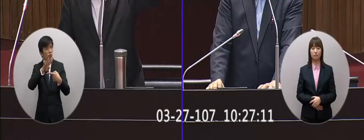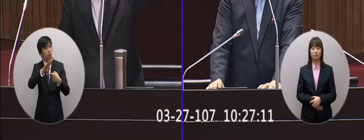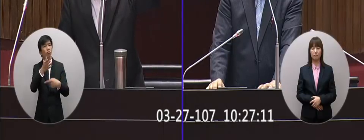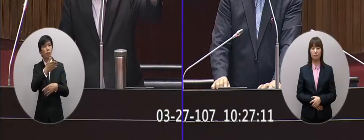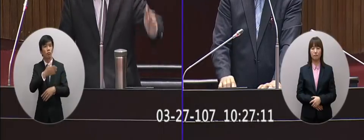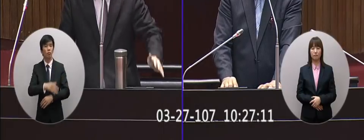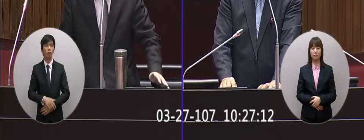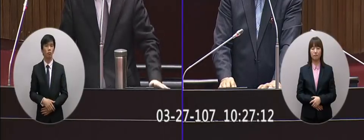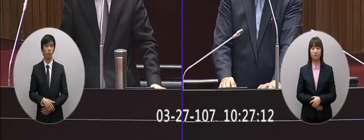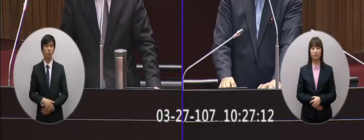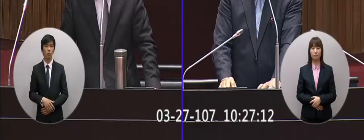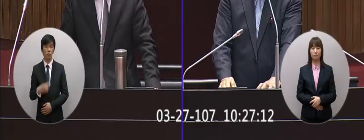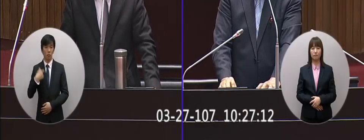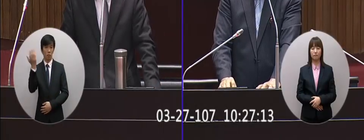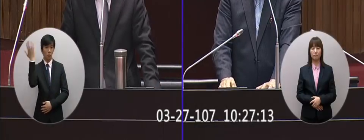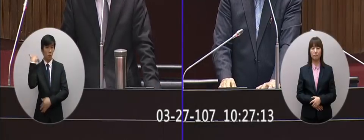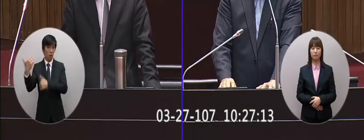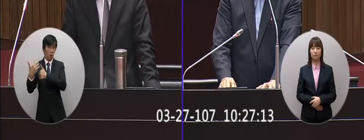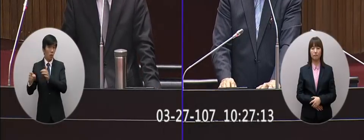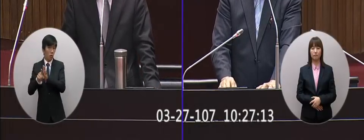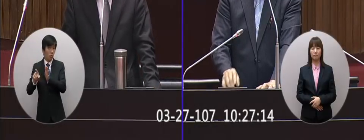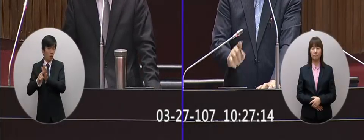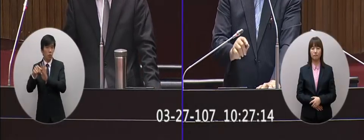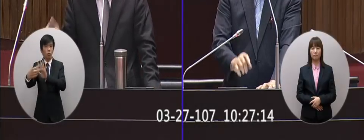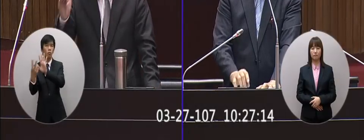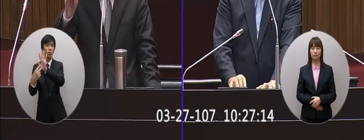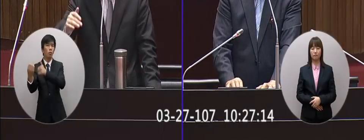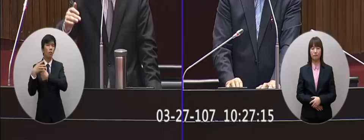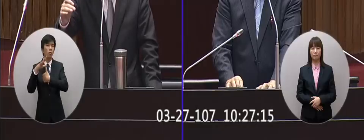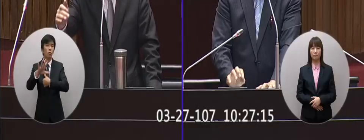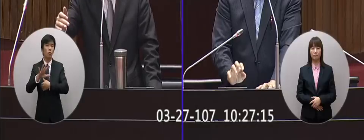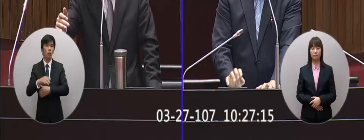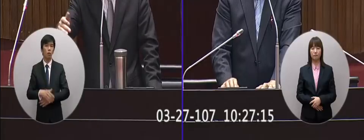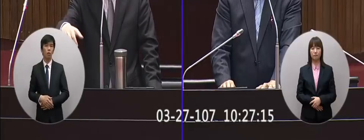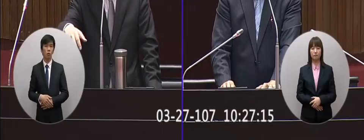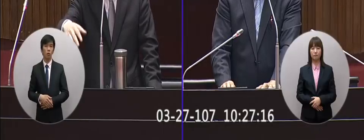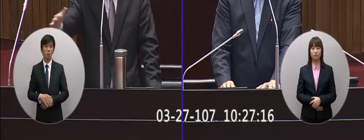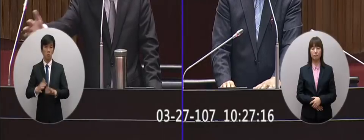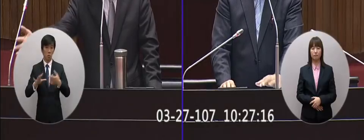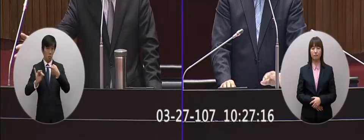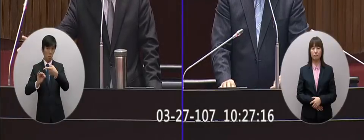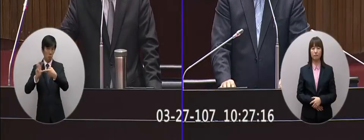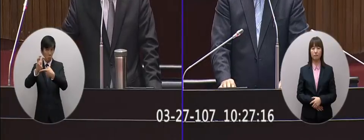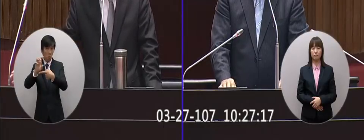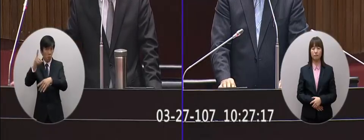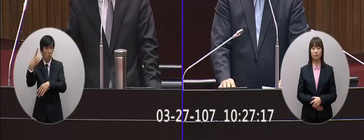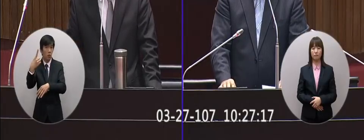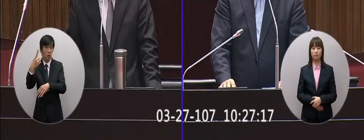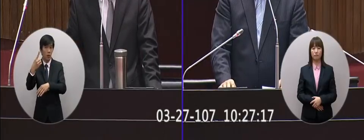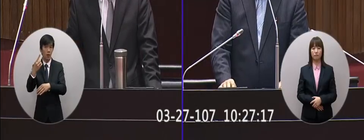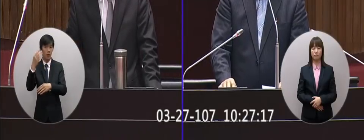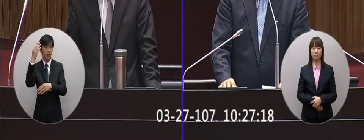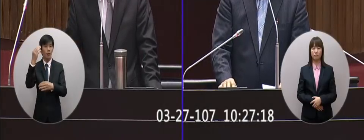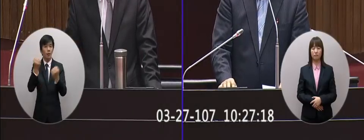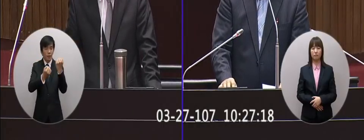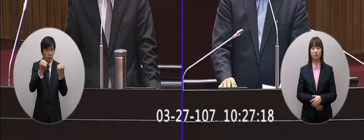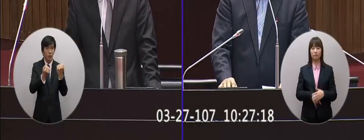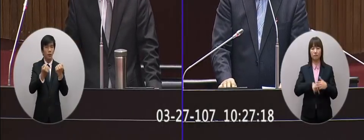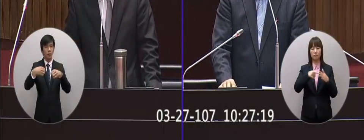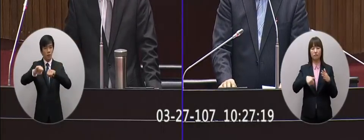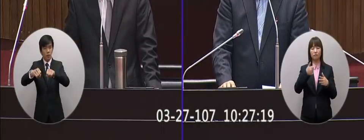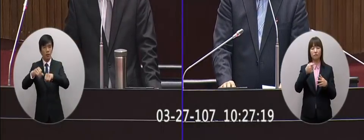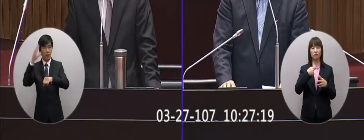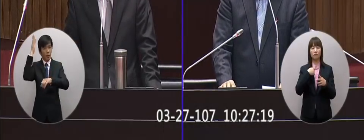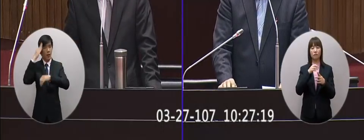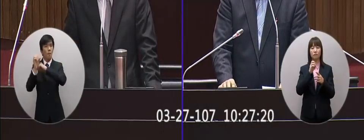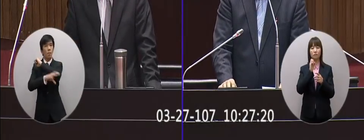前上一次你跟我咨询的时候，你也特别点出这一点啊。30%+是移动污染源汽车嘛？ 院长，我